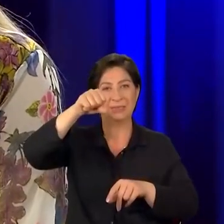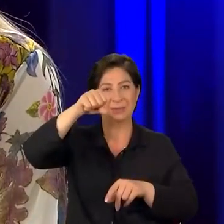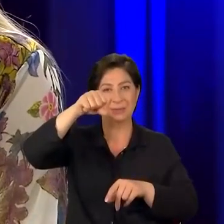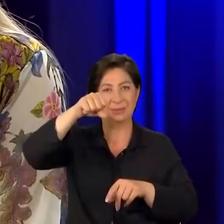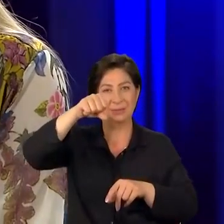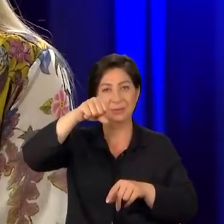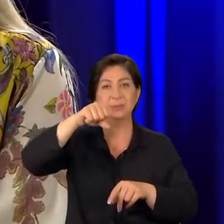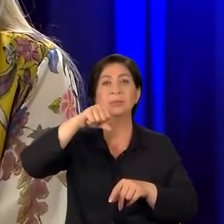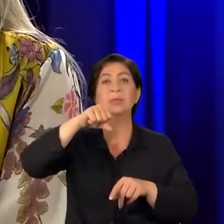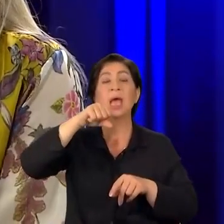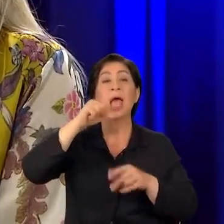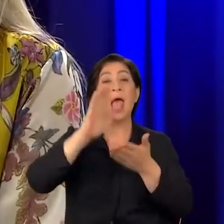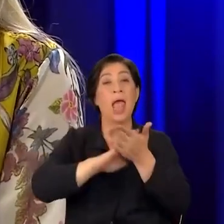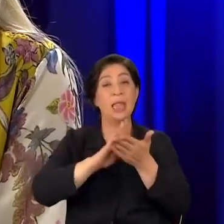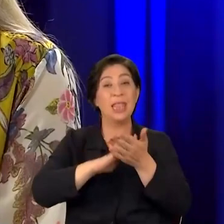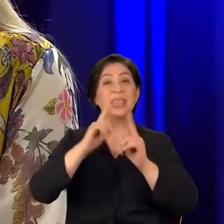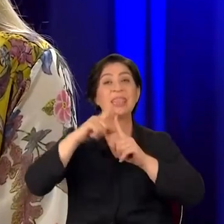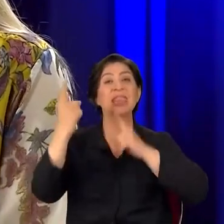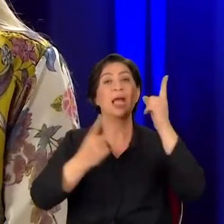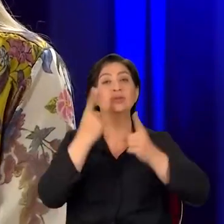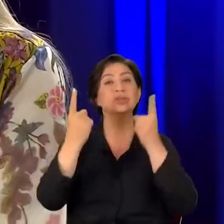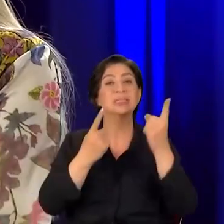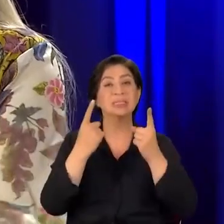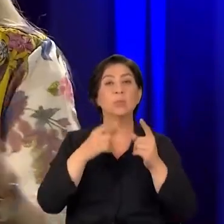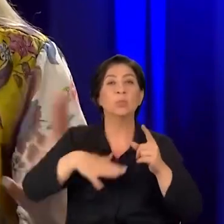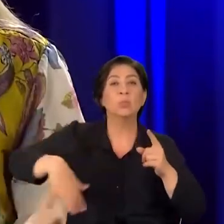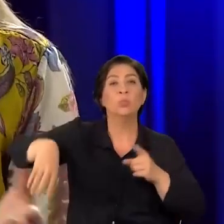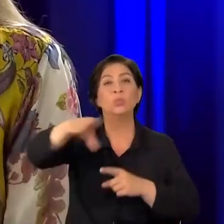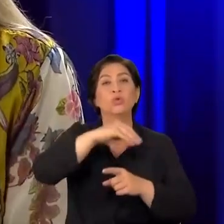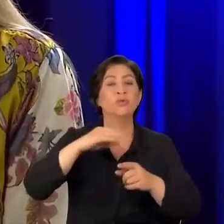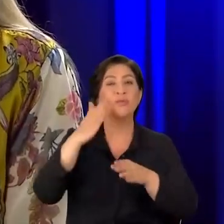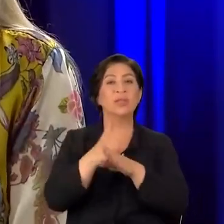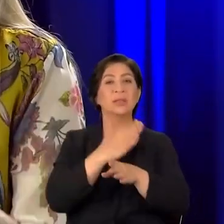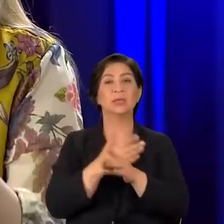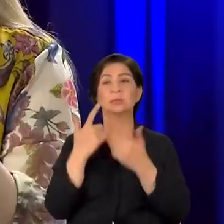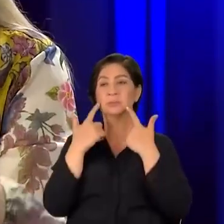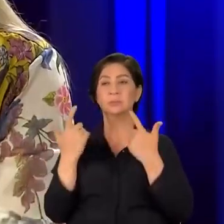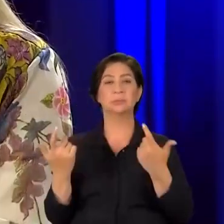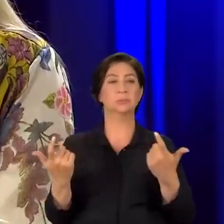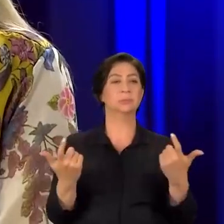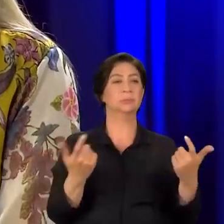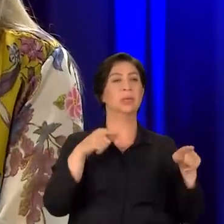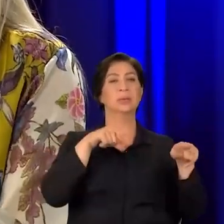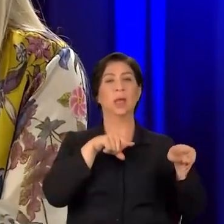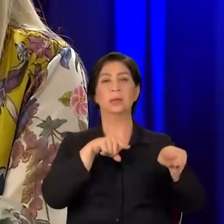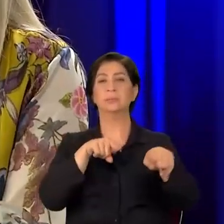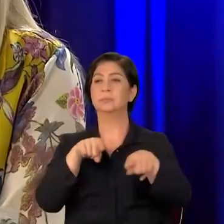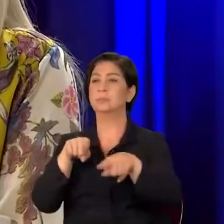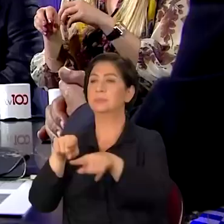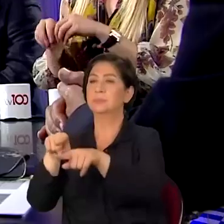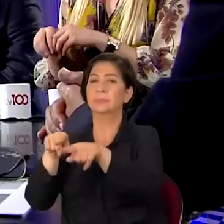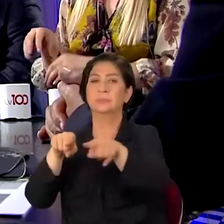siyasi otoritenin elindeki teknolojik imkanlarla bütün vatandaşlarını gözetleyebildiği, izleyebildiği, onlar